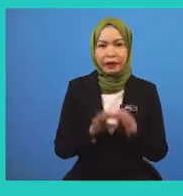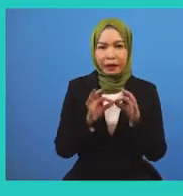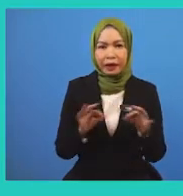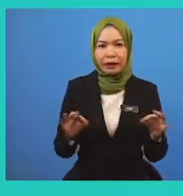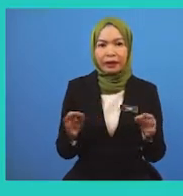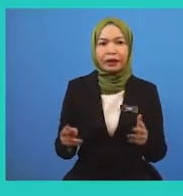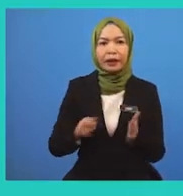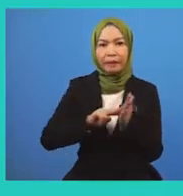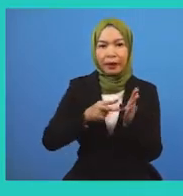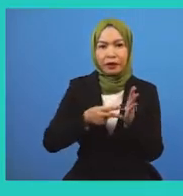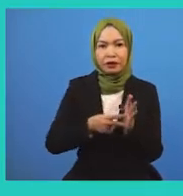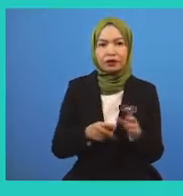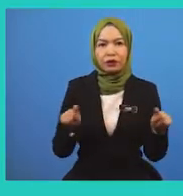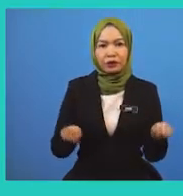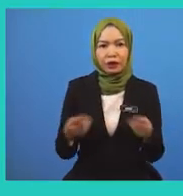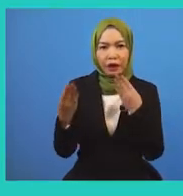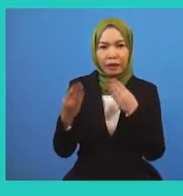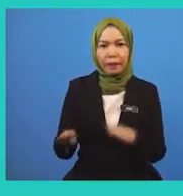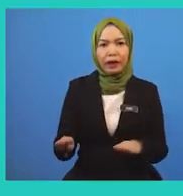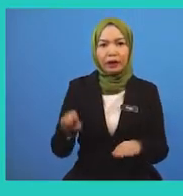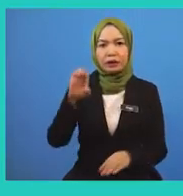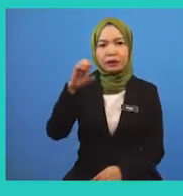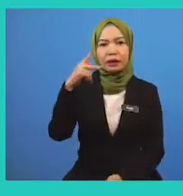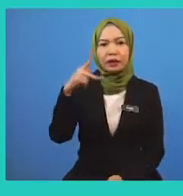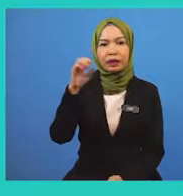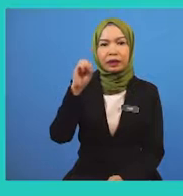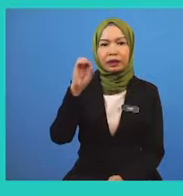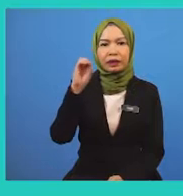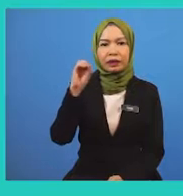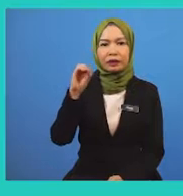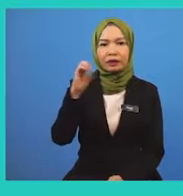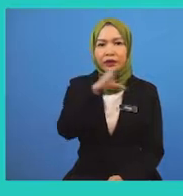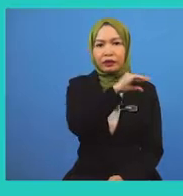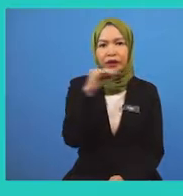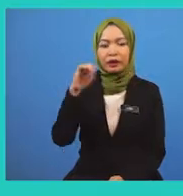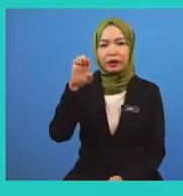menyatakan maksud tindak balas eksotermik dan endotermik.